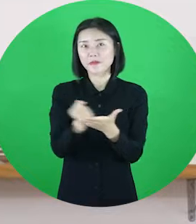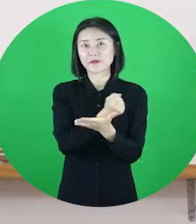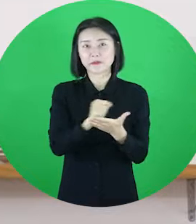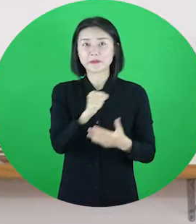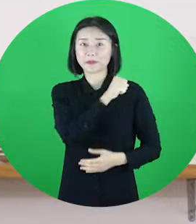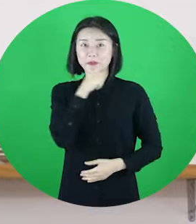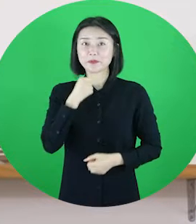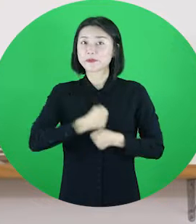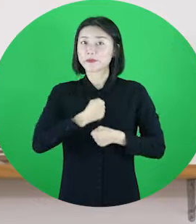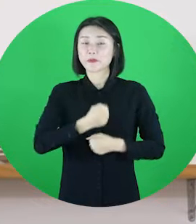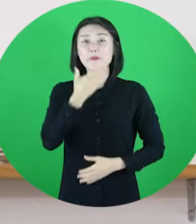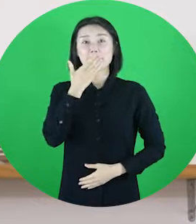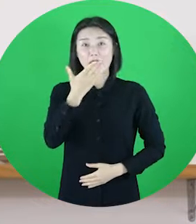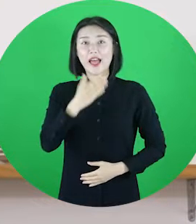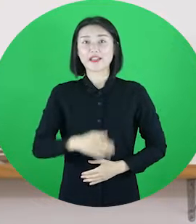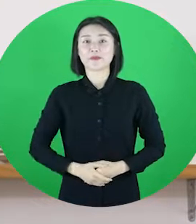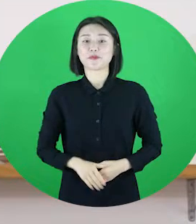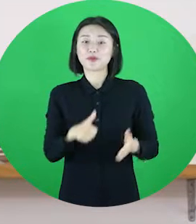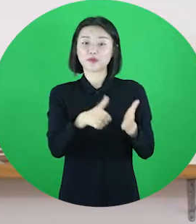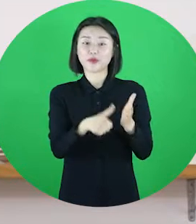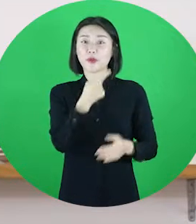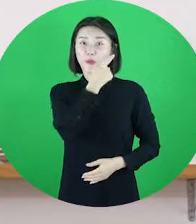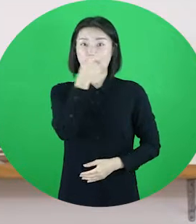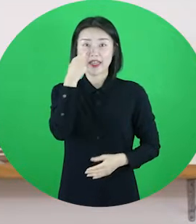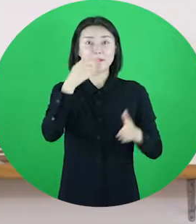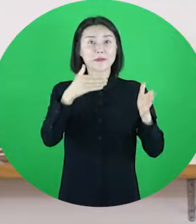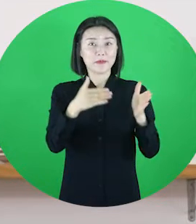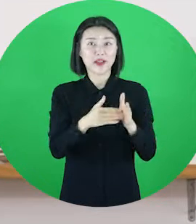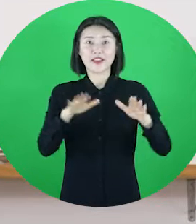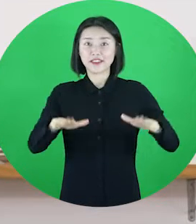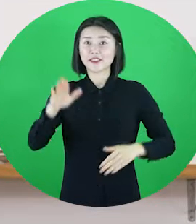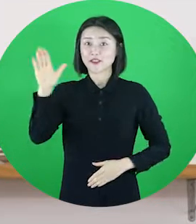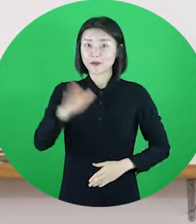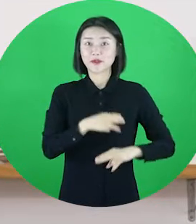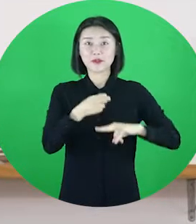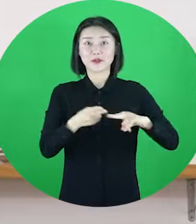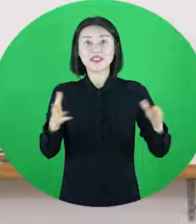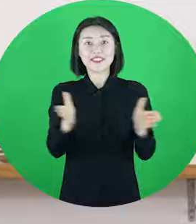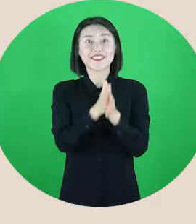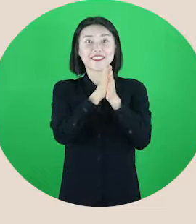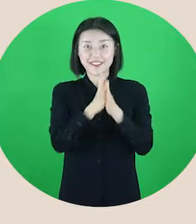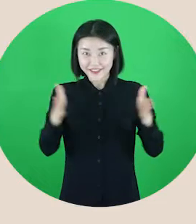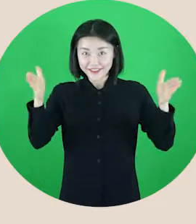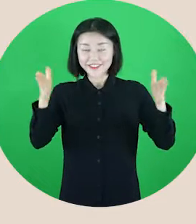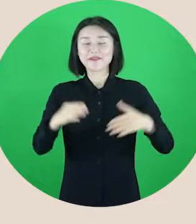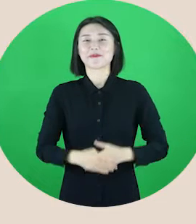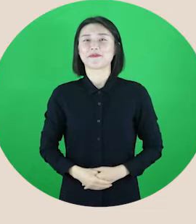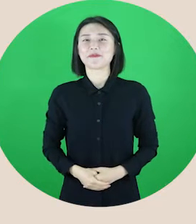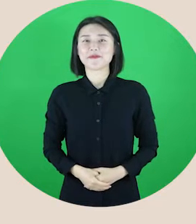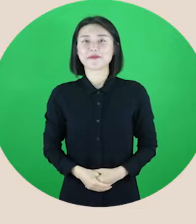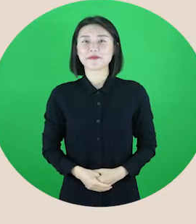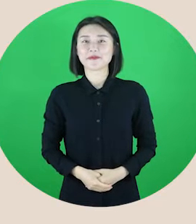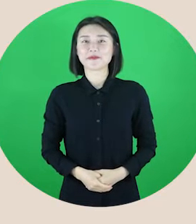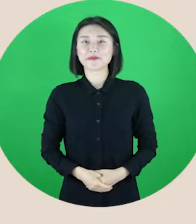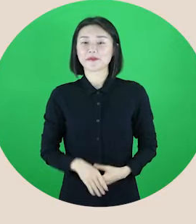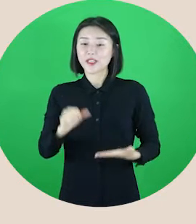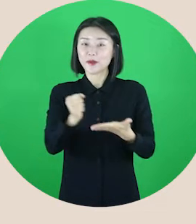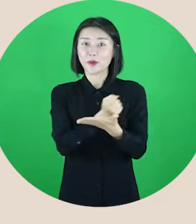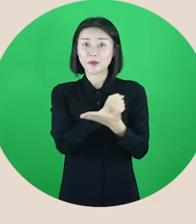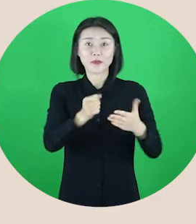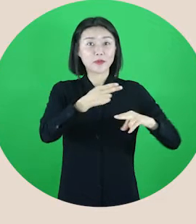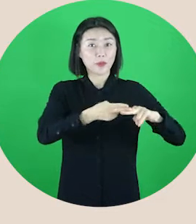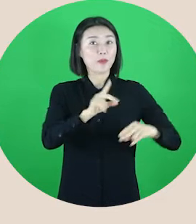이제 재료를 다 살펴봤으니까 본격적으로 요리를 시작해 볼까요? 네. 볶음밥 요리는